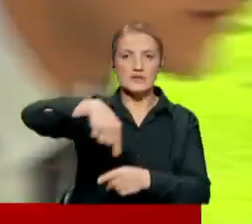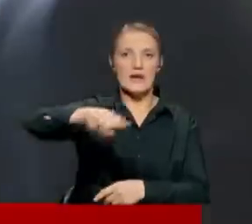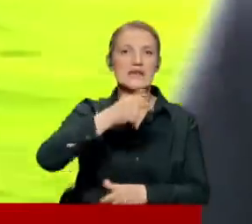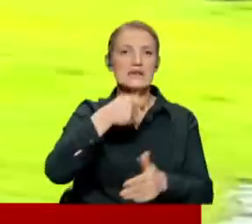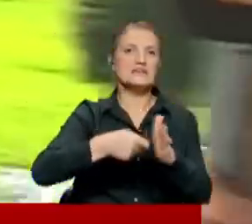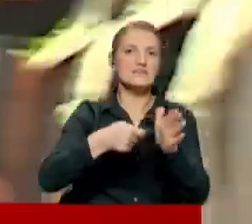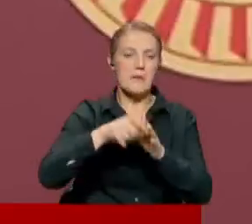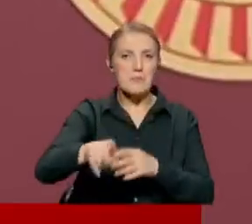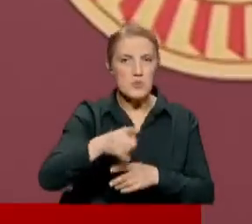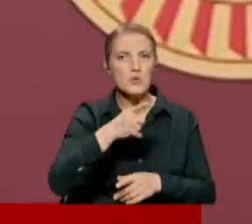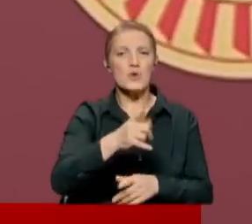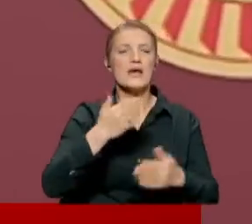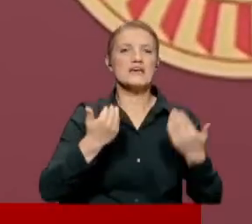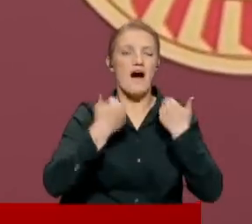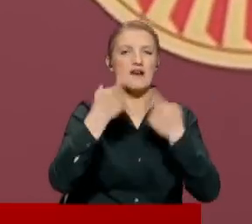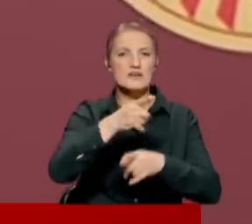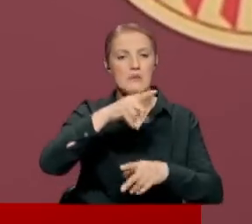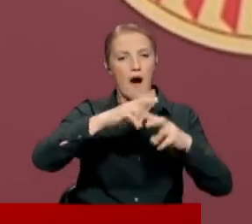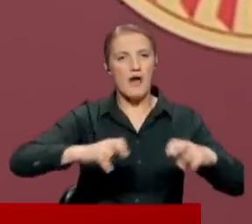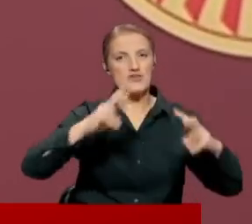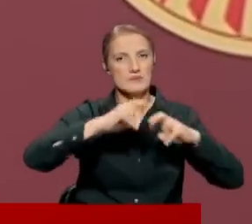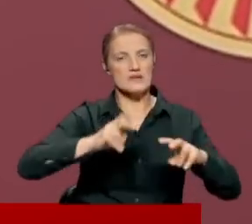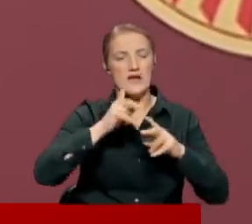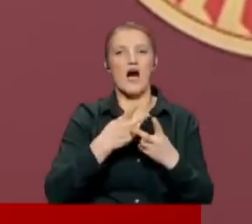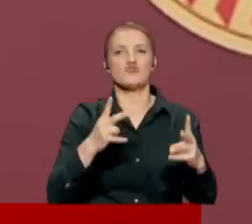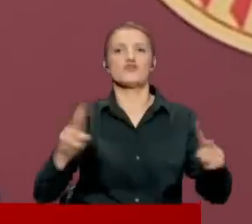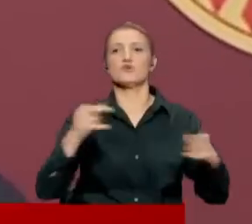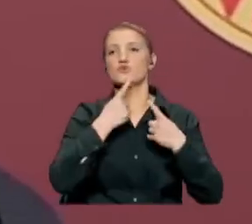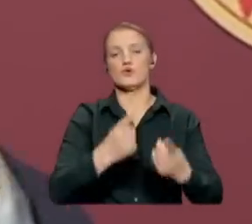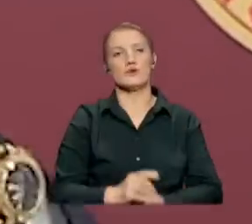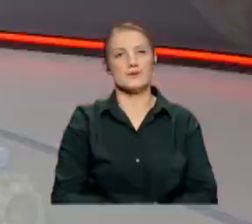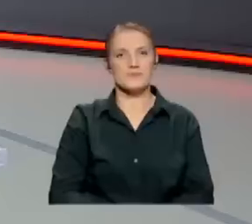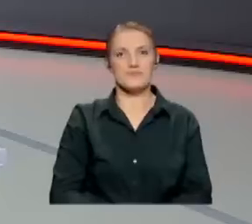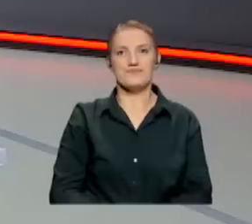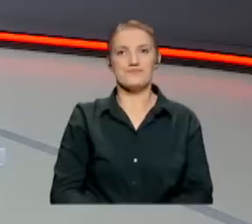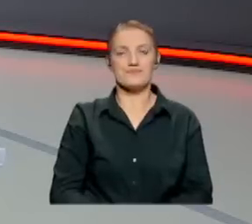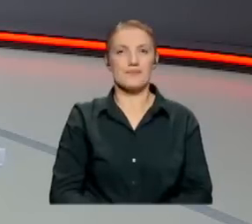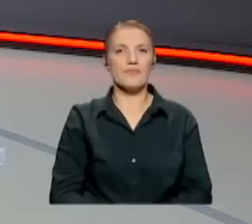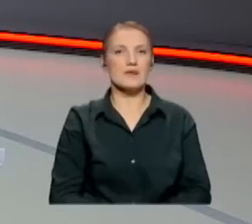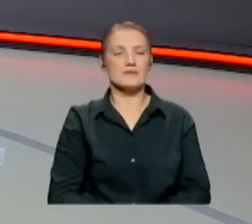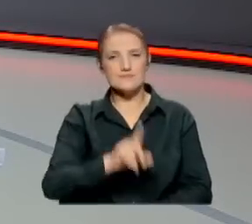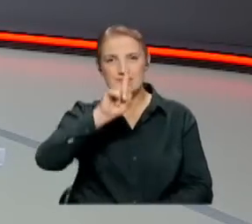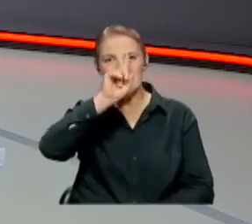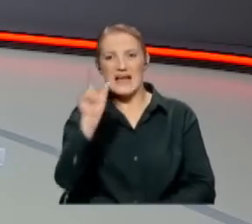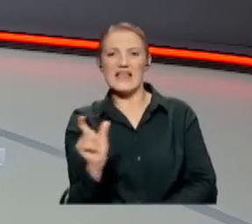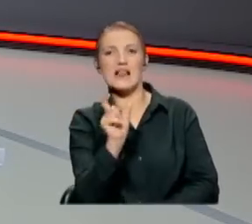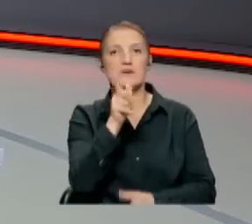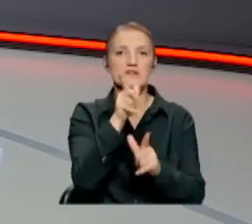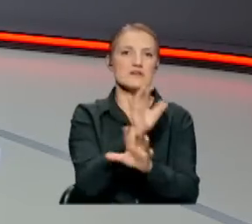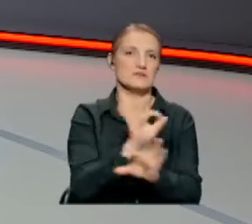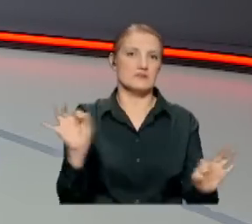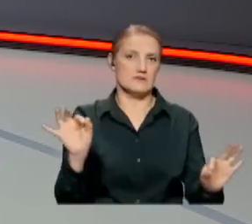İsimlerde iddiaların yargı tarafından araştırılması gerektiğini açıkça söylüyor bir tek kelimeyle